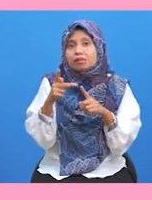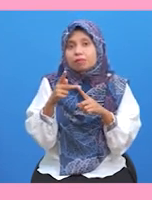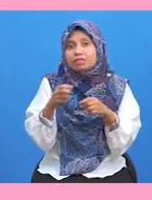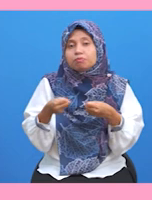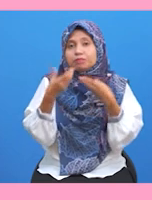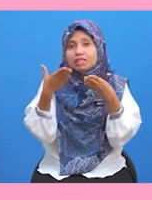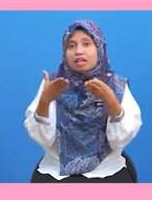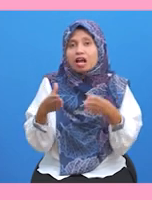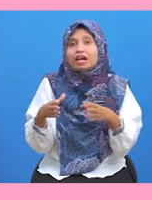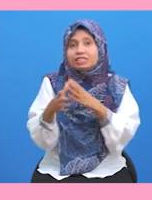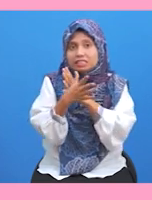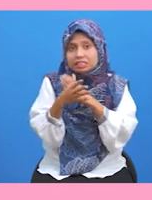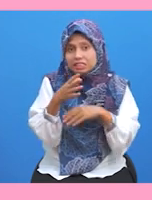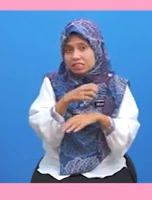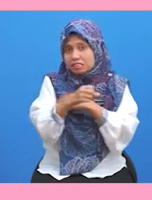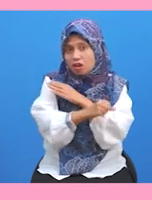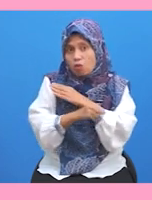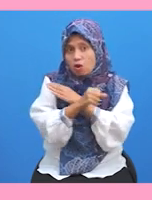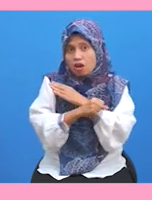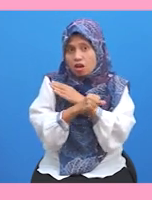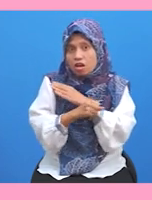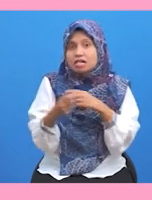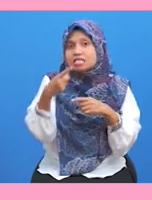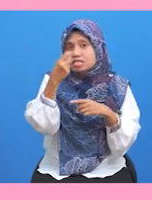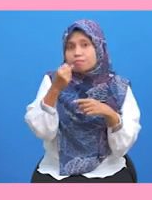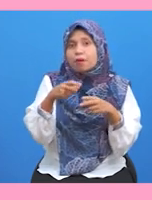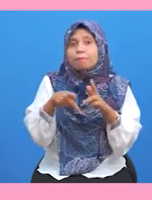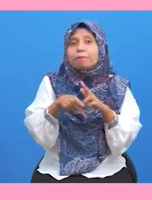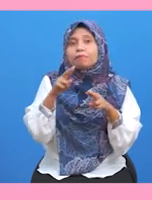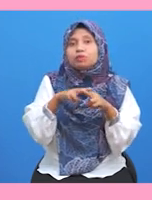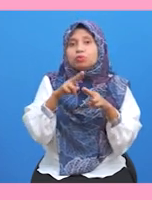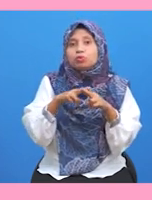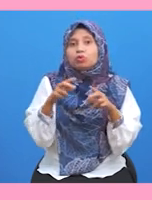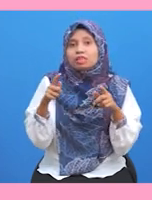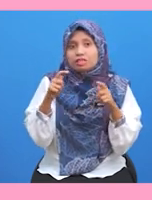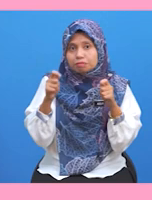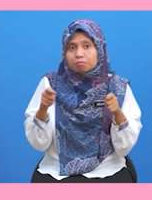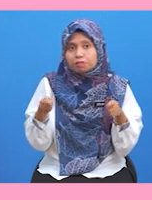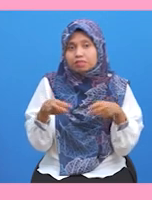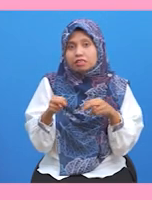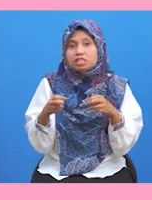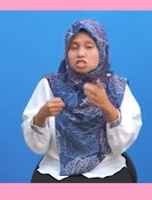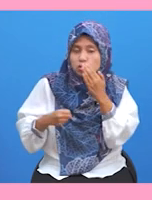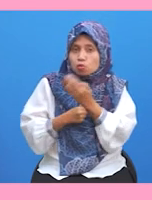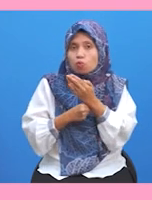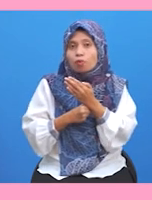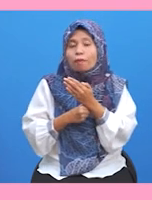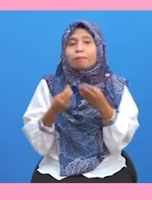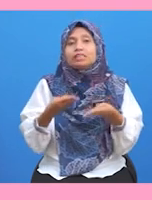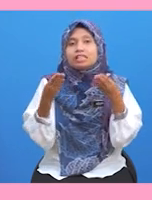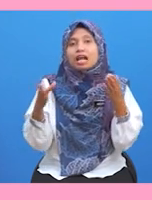3. Menjustifikasikan sebab penduduk tempatan menyokong penyerahan Sarawak. Tahukah